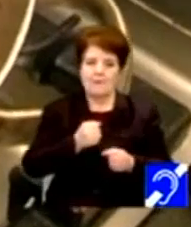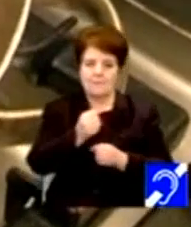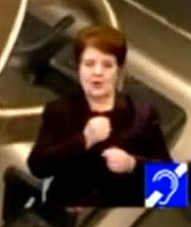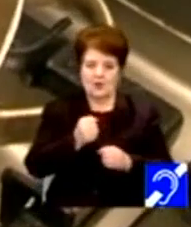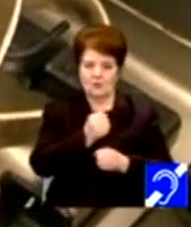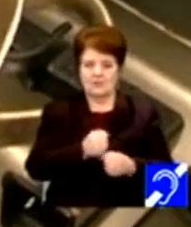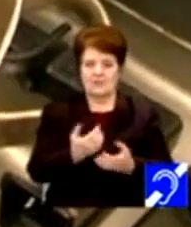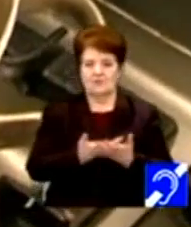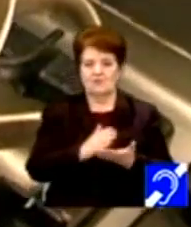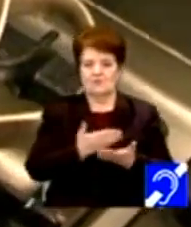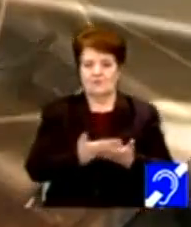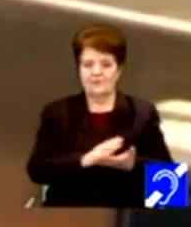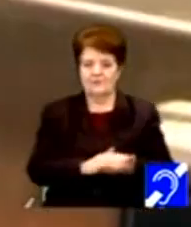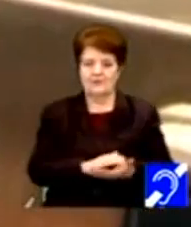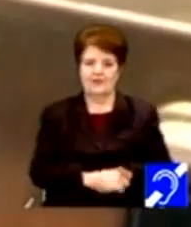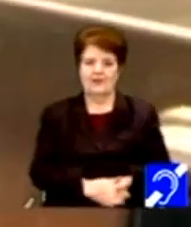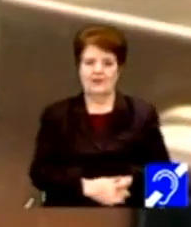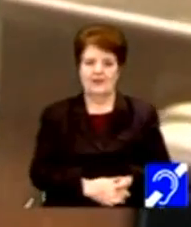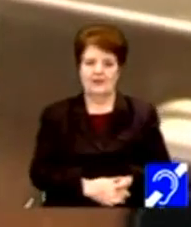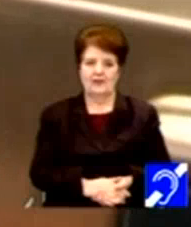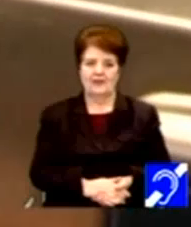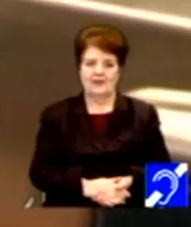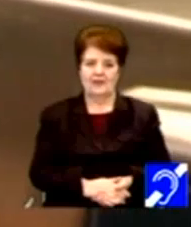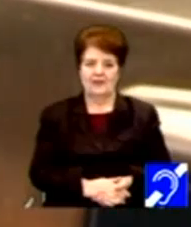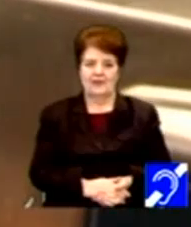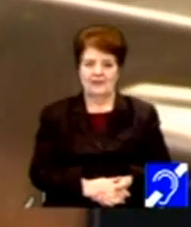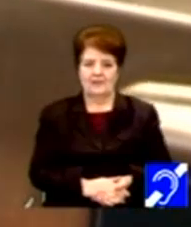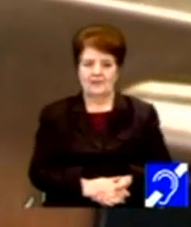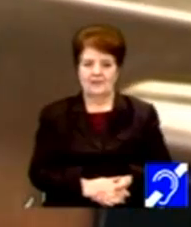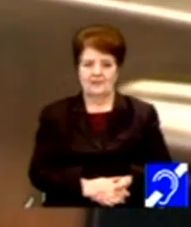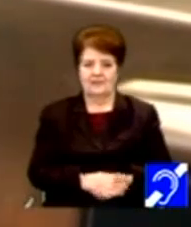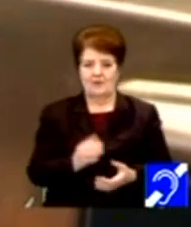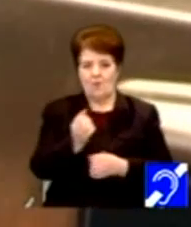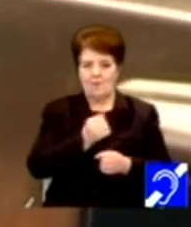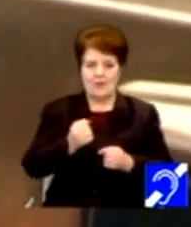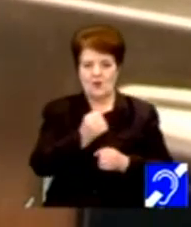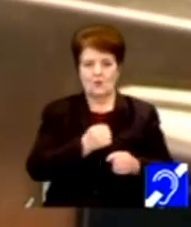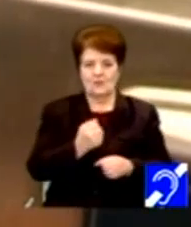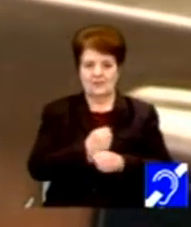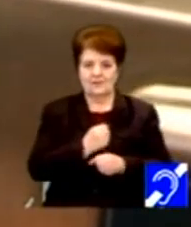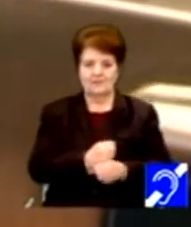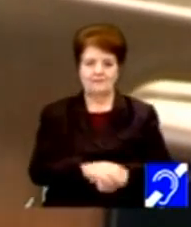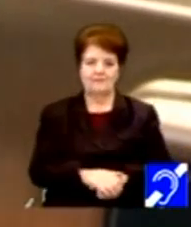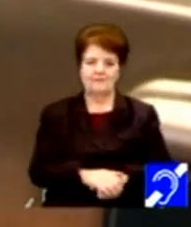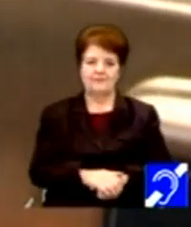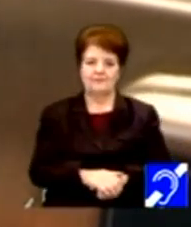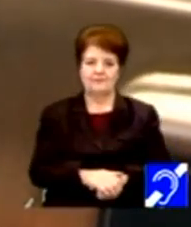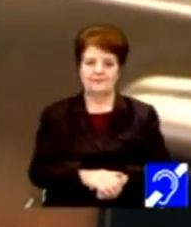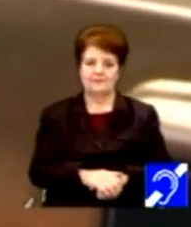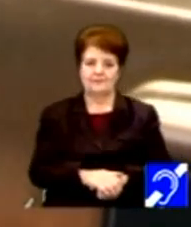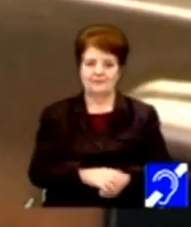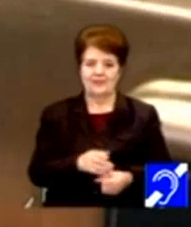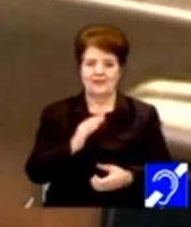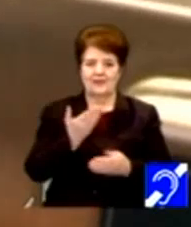și tochitura bucovineană. Preparăm o mămăliguță cu un